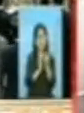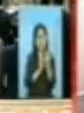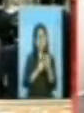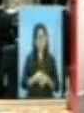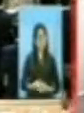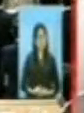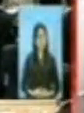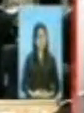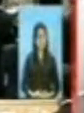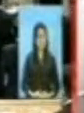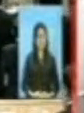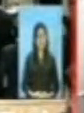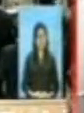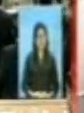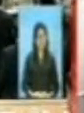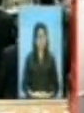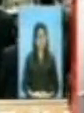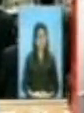ตำรวจมาเลย